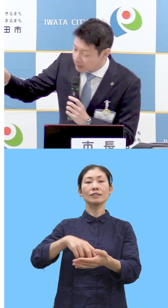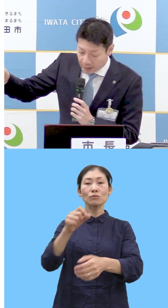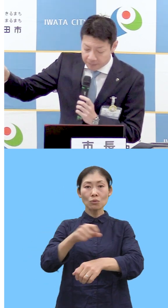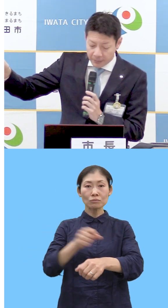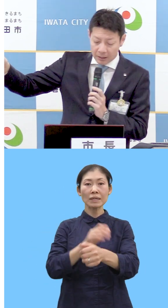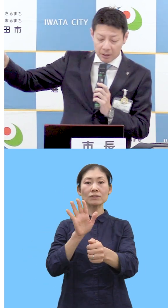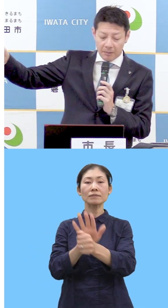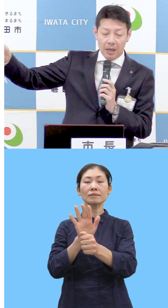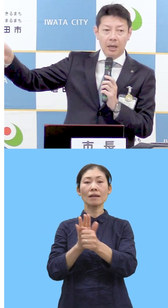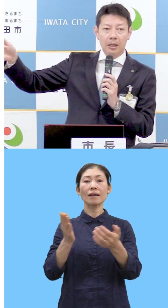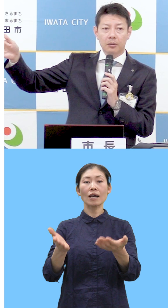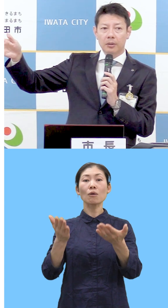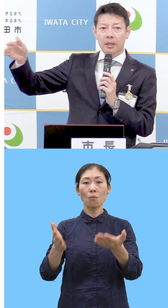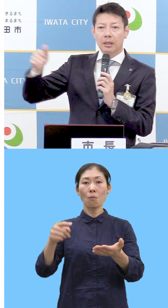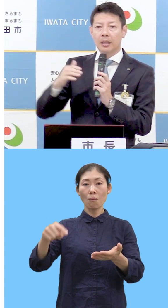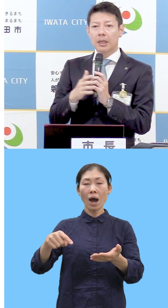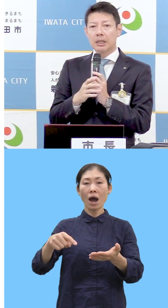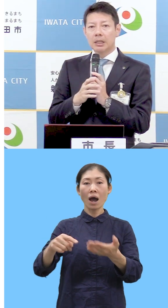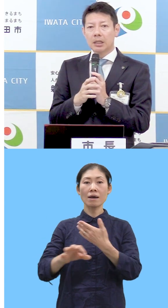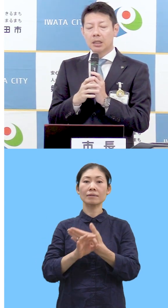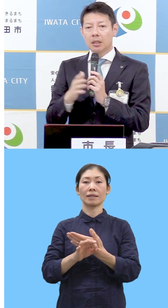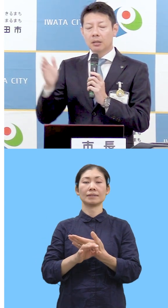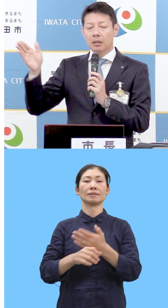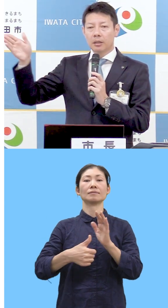ありますが、今